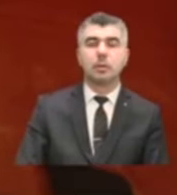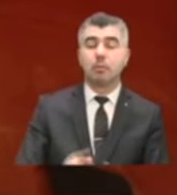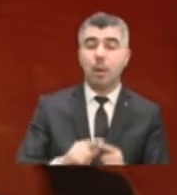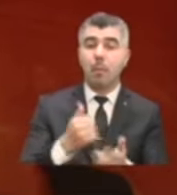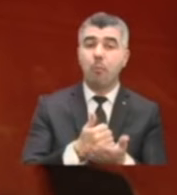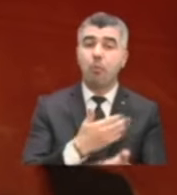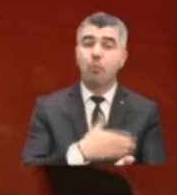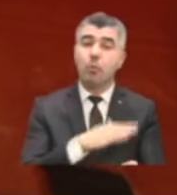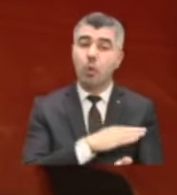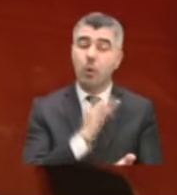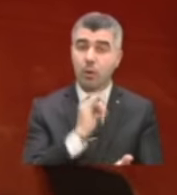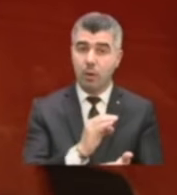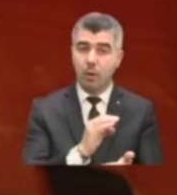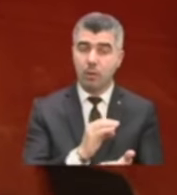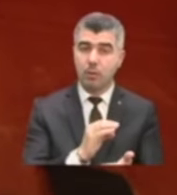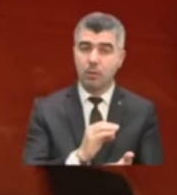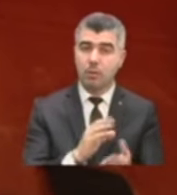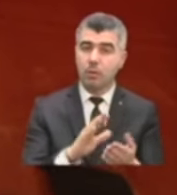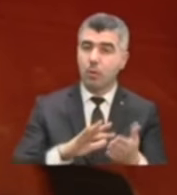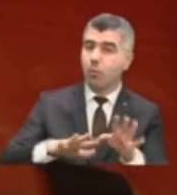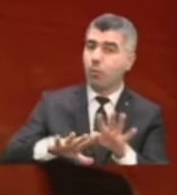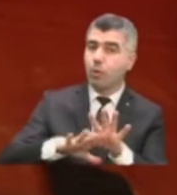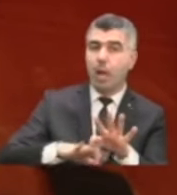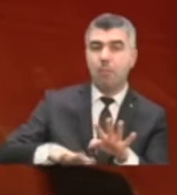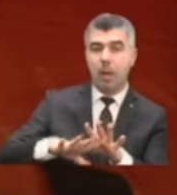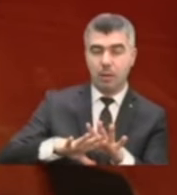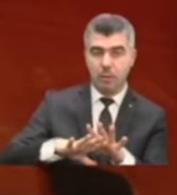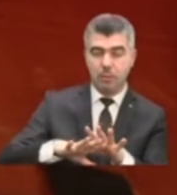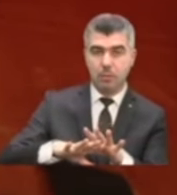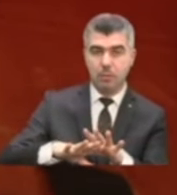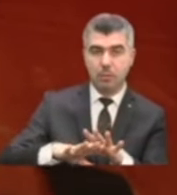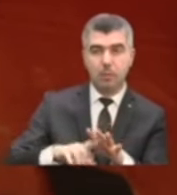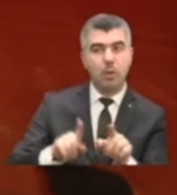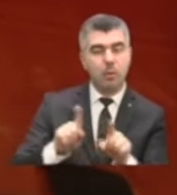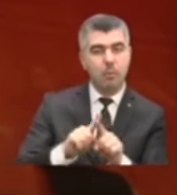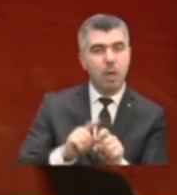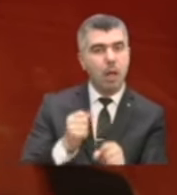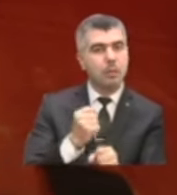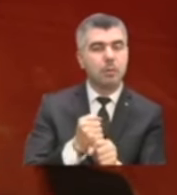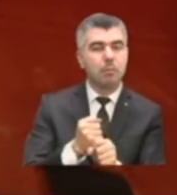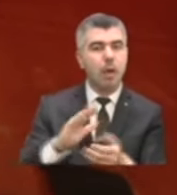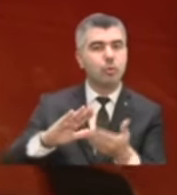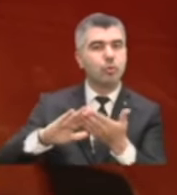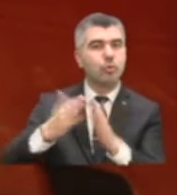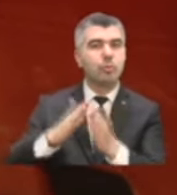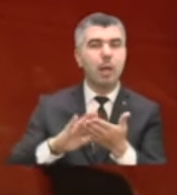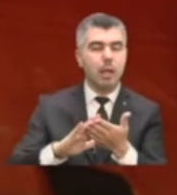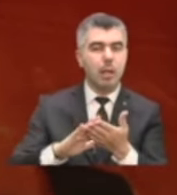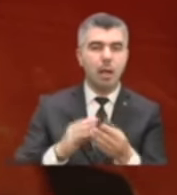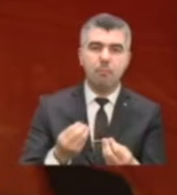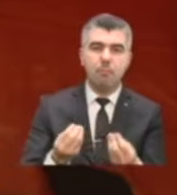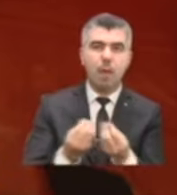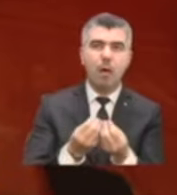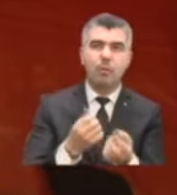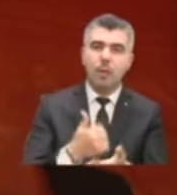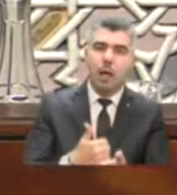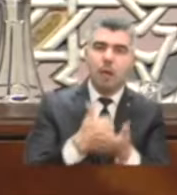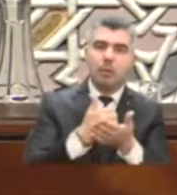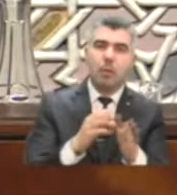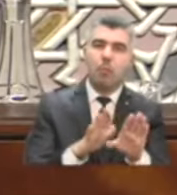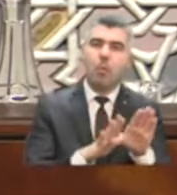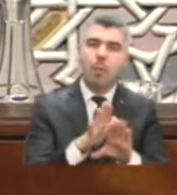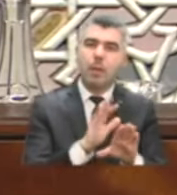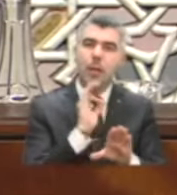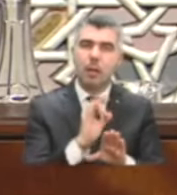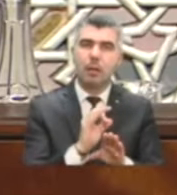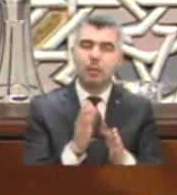بالطبع كيف ما قلت قبيلة هي مسؤولية مجتمعية، ونحن كذلك كنخدموا مع المجتمع المدني او كندعموا المبادرات ديال المجتمع